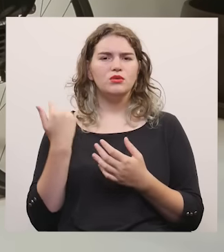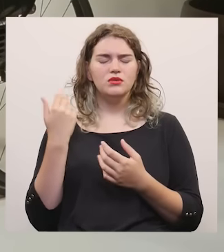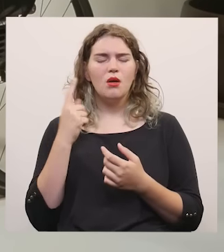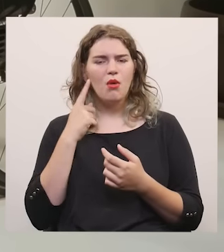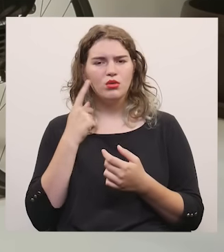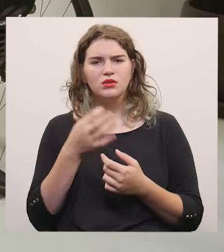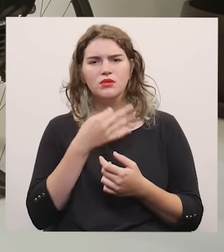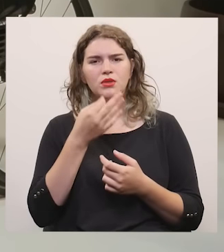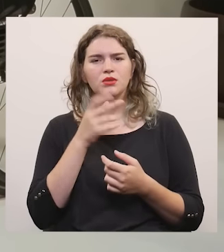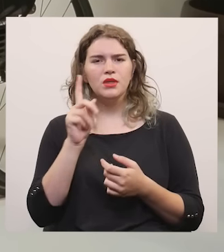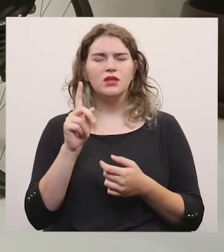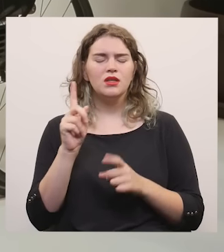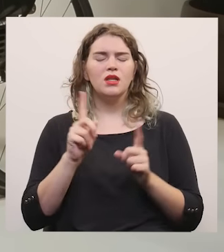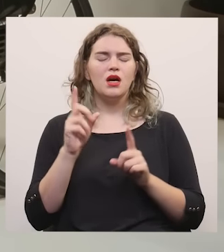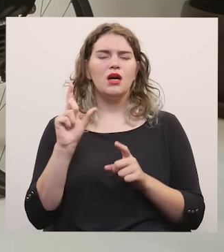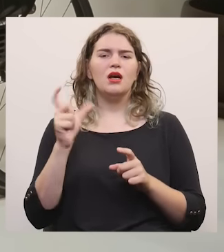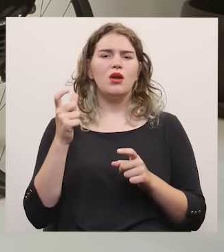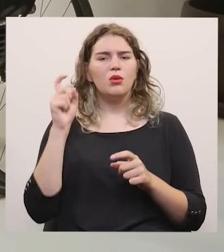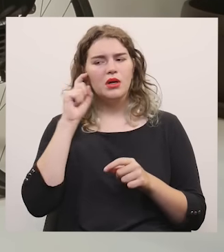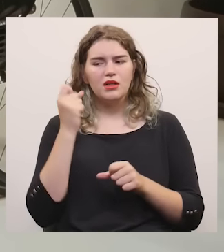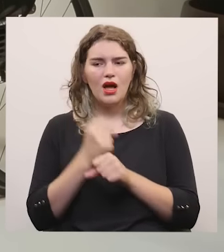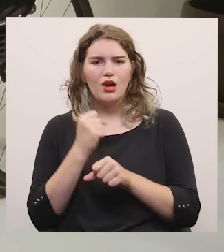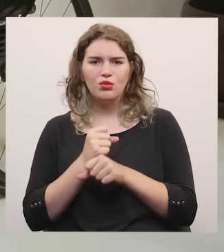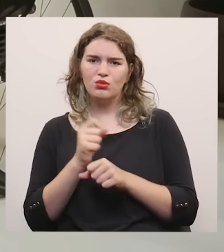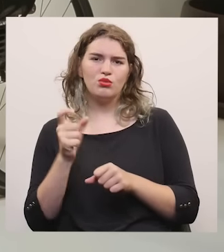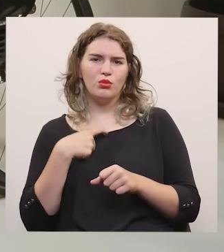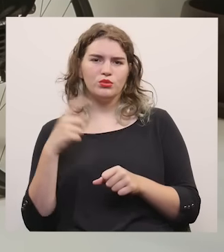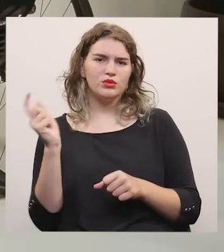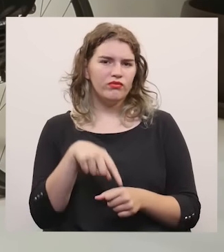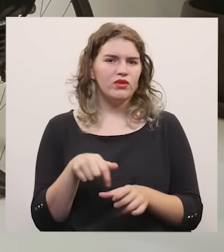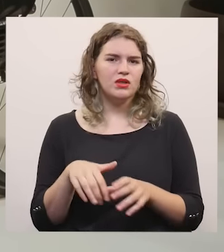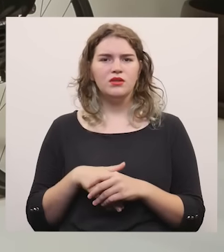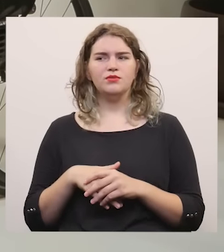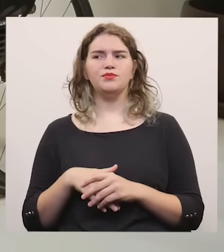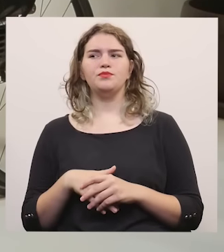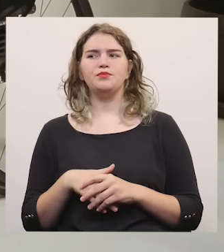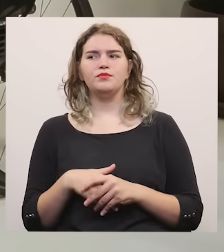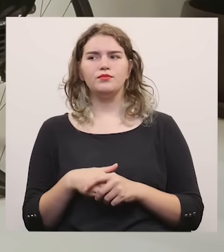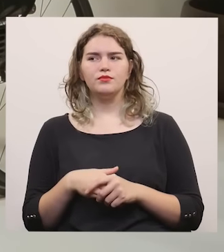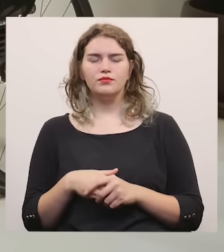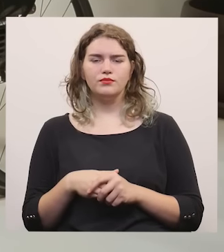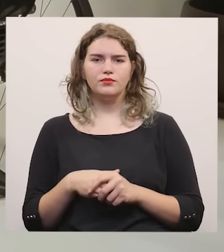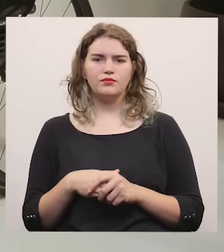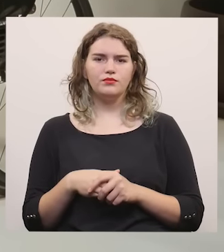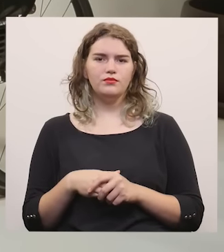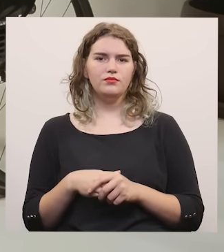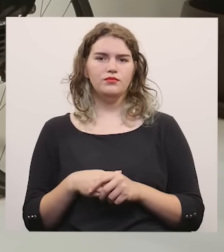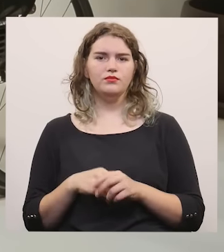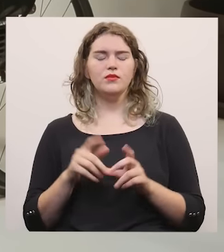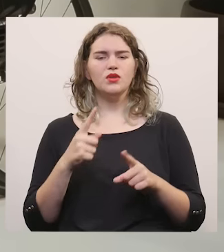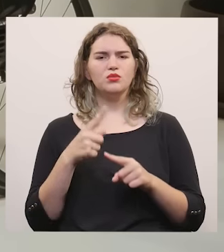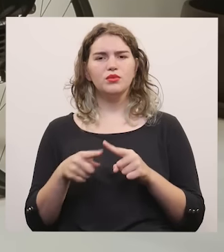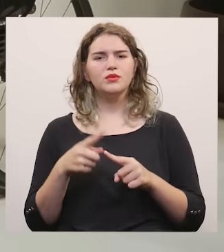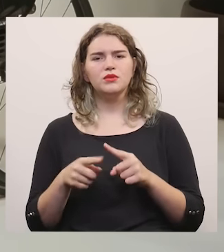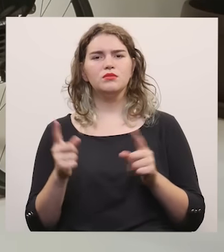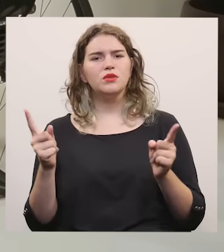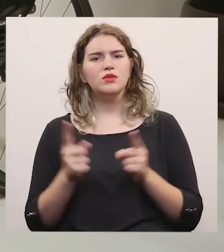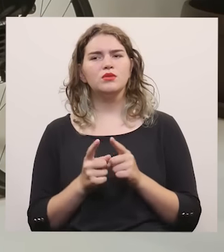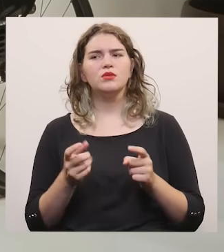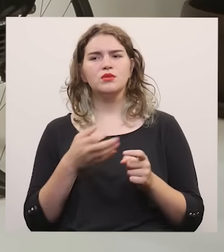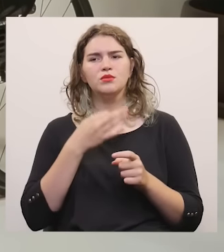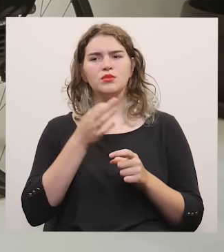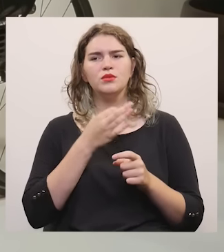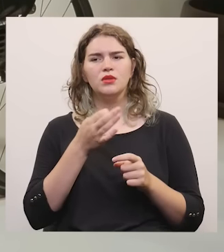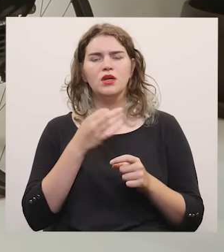auzit mărturia ta, însă Claudia atunci cred că era la lucru, da, n-a putut să vină. Da. Așa, un pic pe scurt,